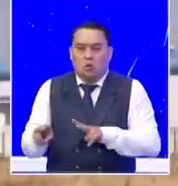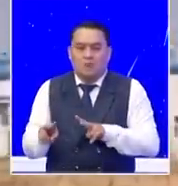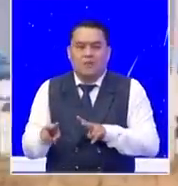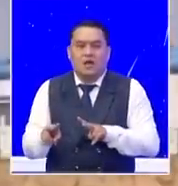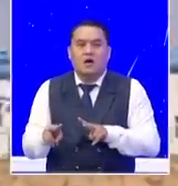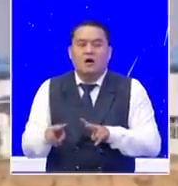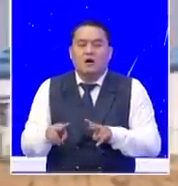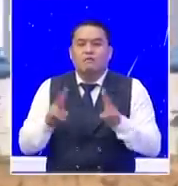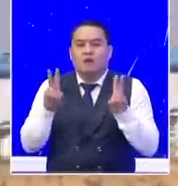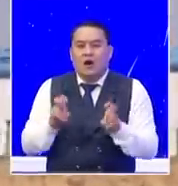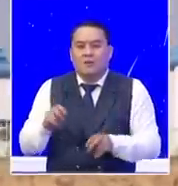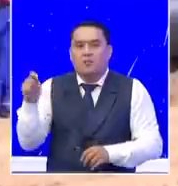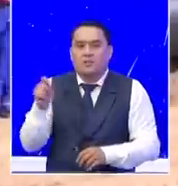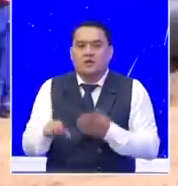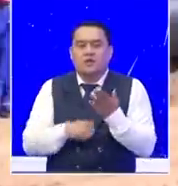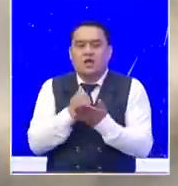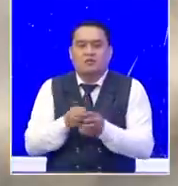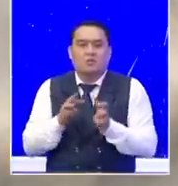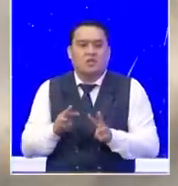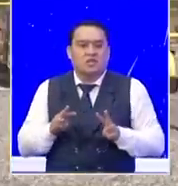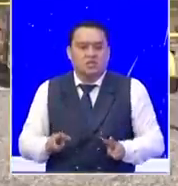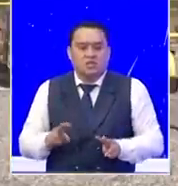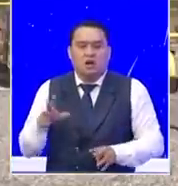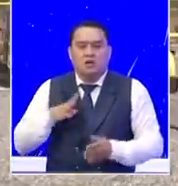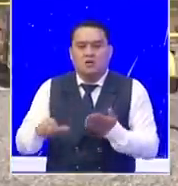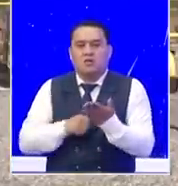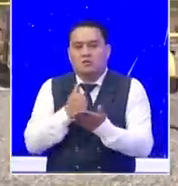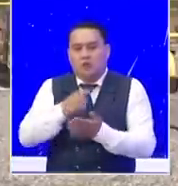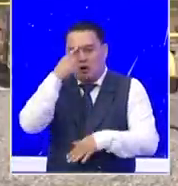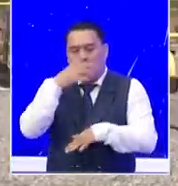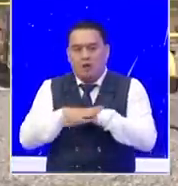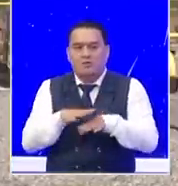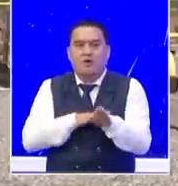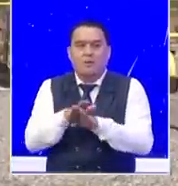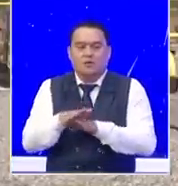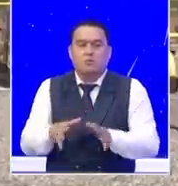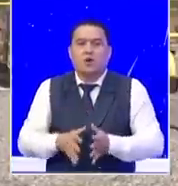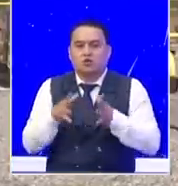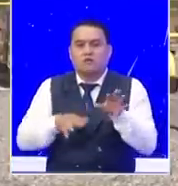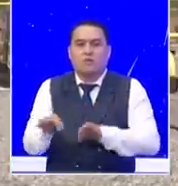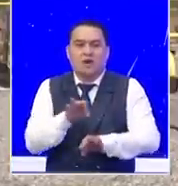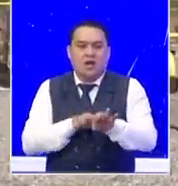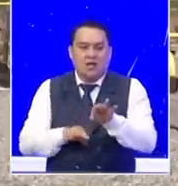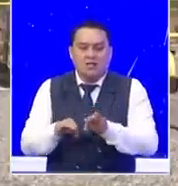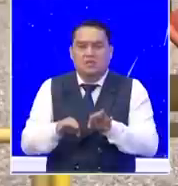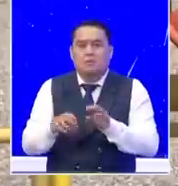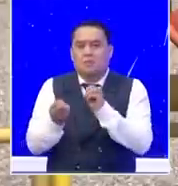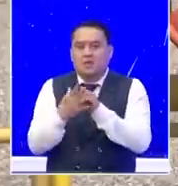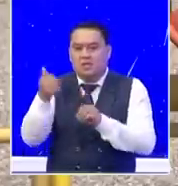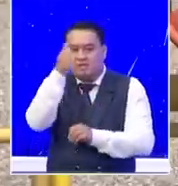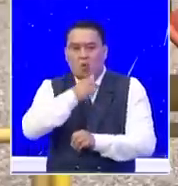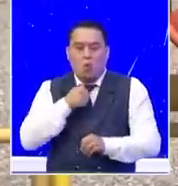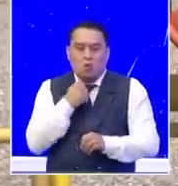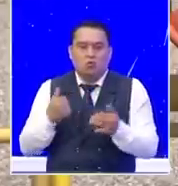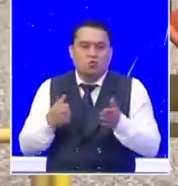Баталова. Так, в рамках визита премьер-министра Аскара Мамина глава края рассказала о реализации масштабного проекта. С 2015 года